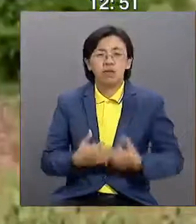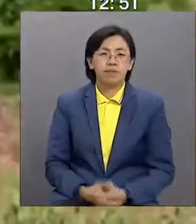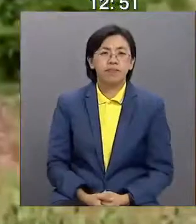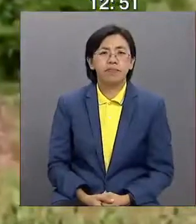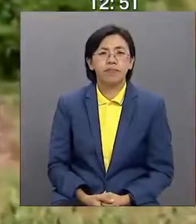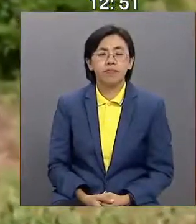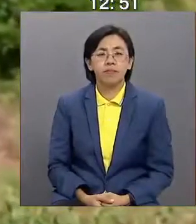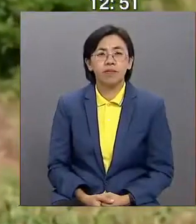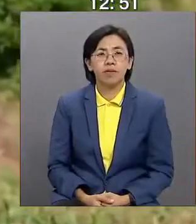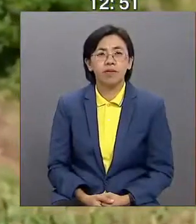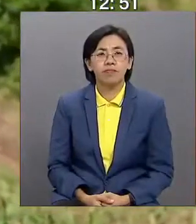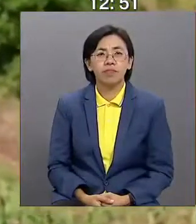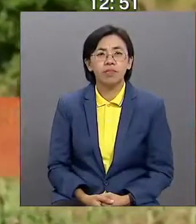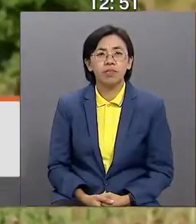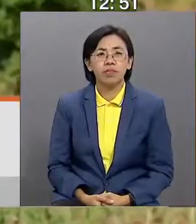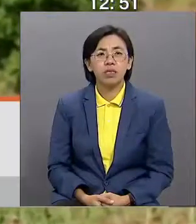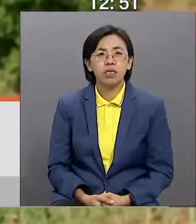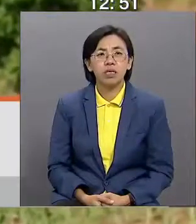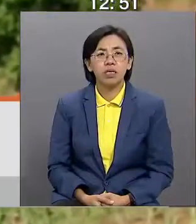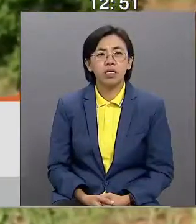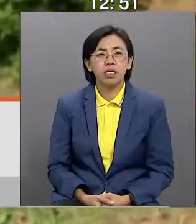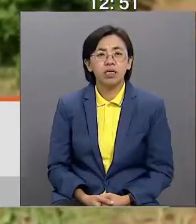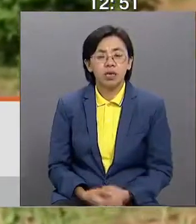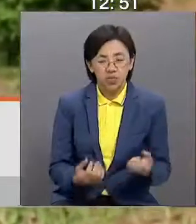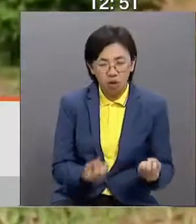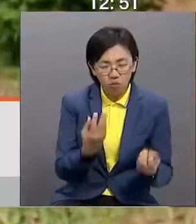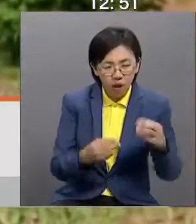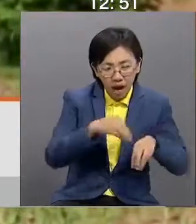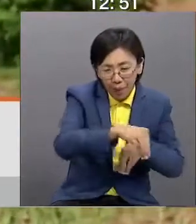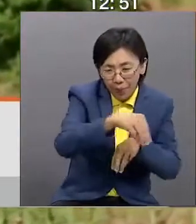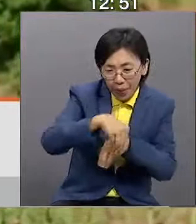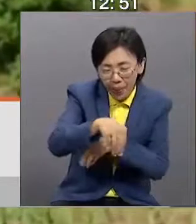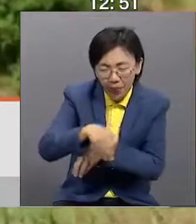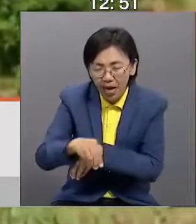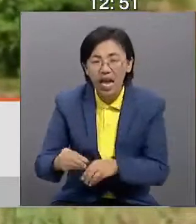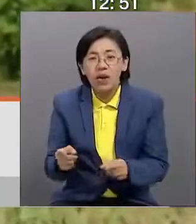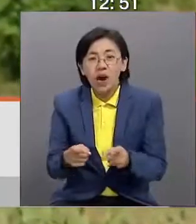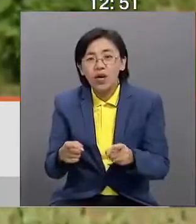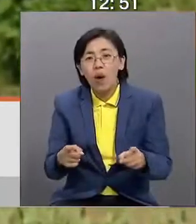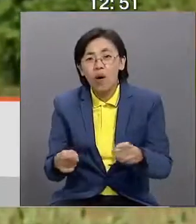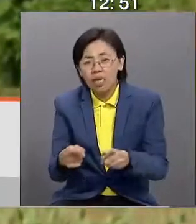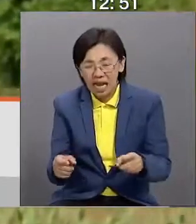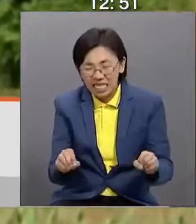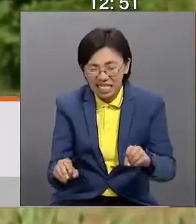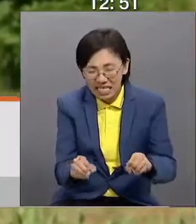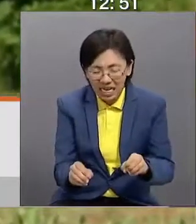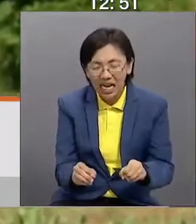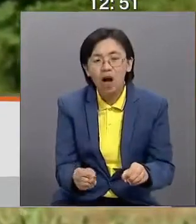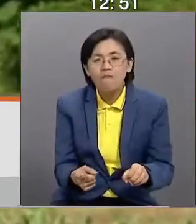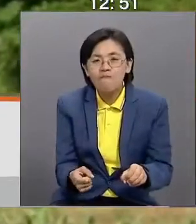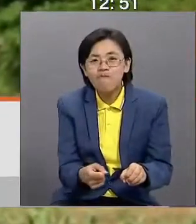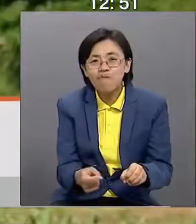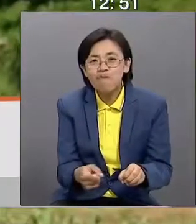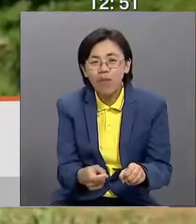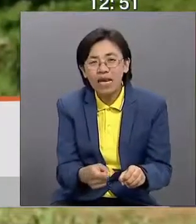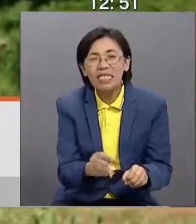หนอนกินเยอะมากปีนี้ครับแล้วก็มีพวกเพื่อนๆมาเอาแรงกันครับพอเส